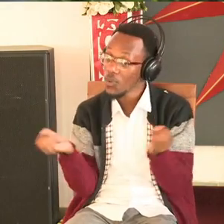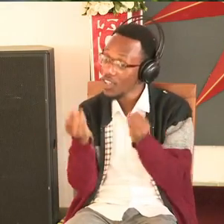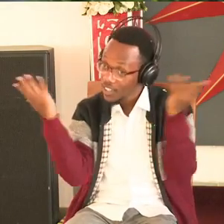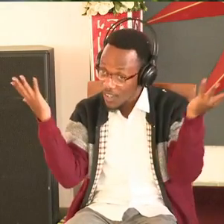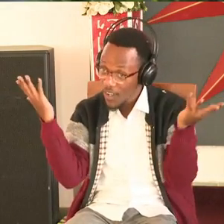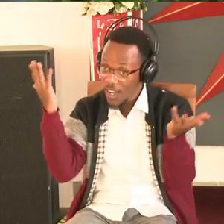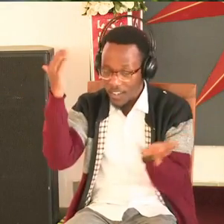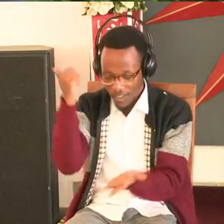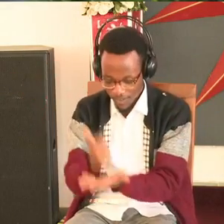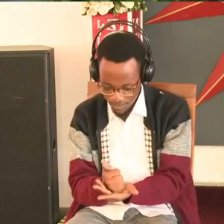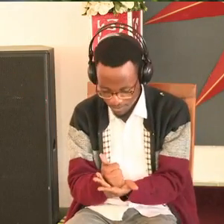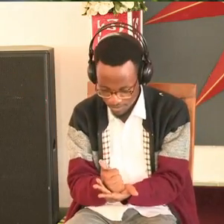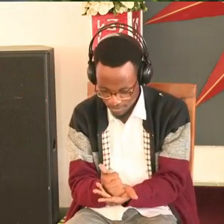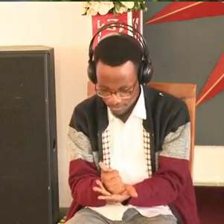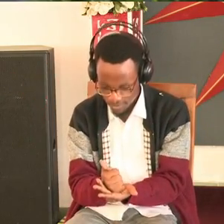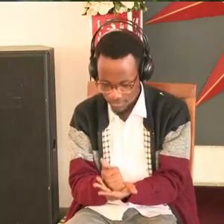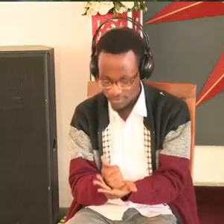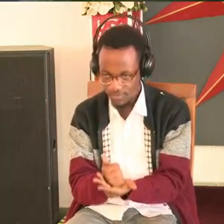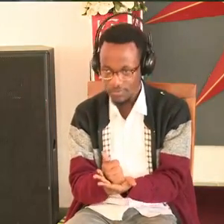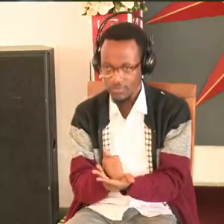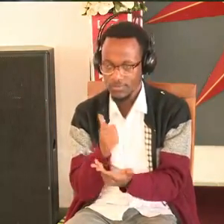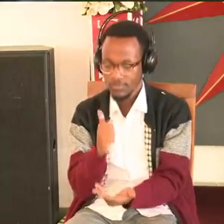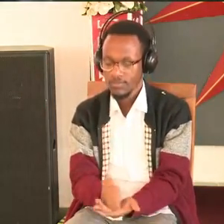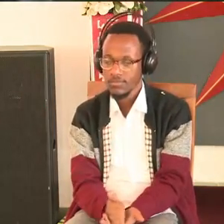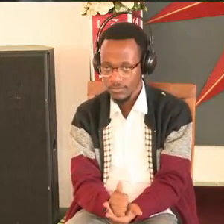haleluya amen amen amen